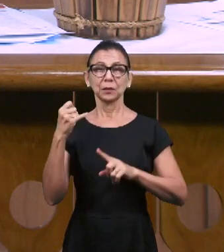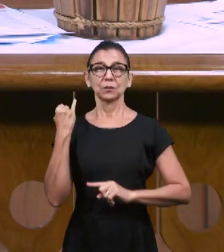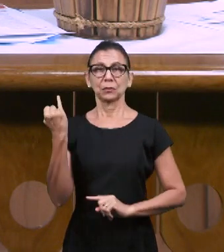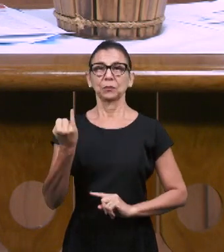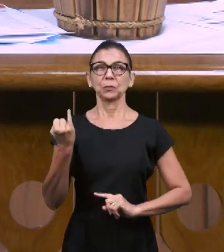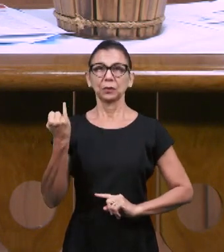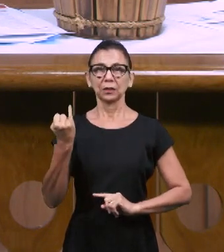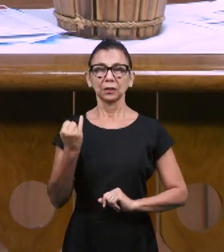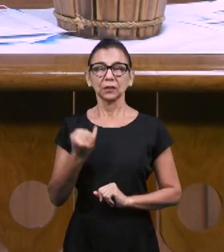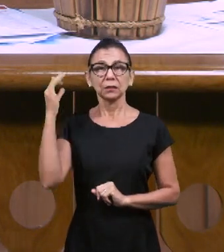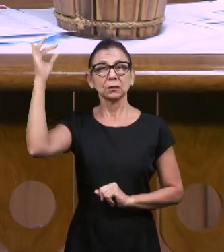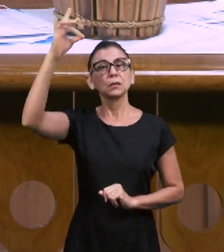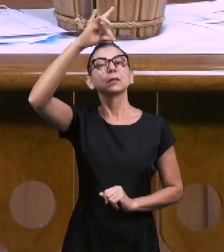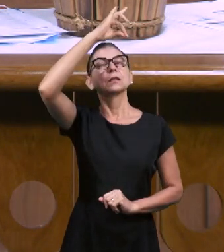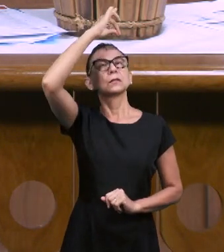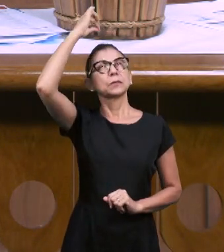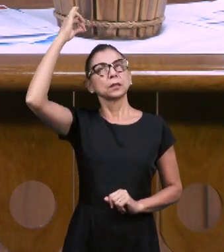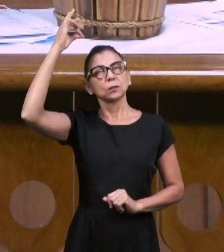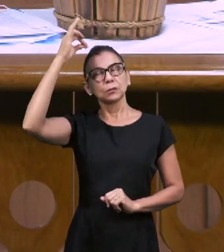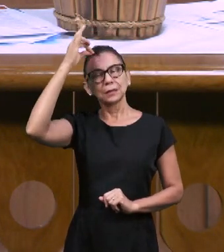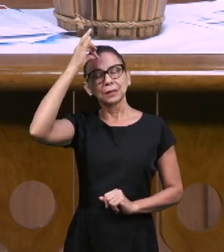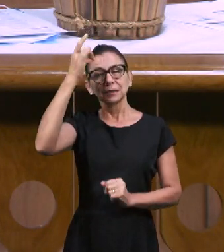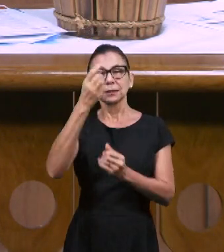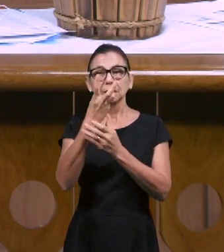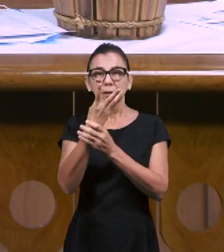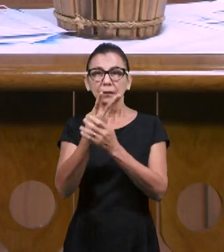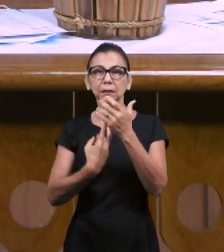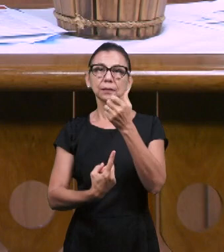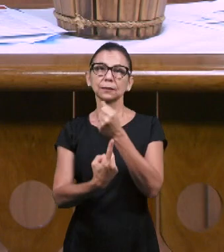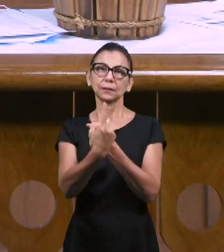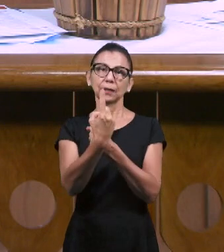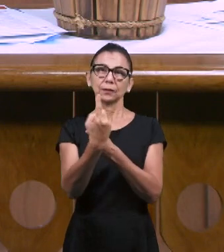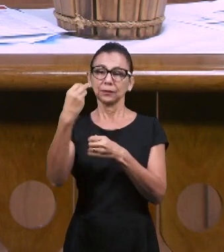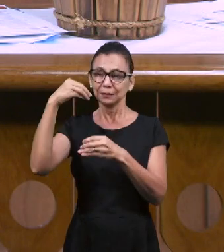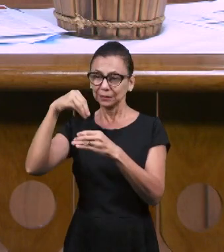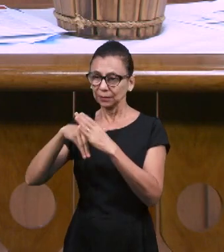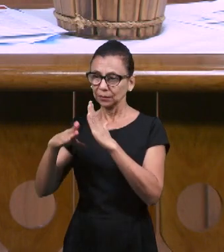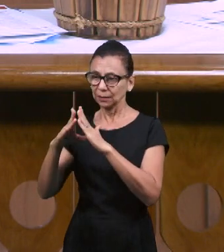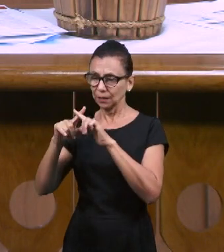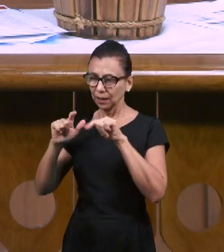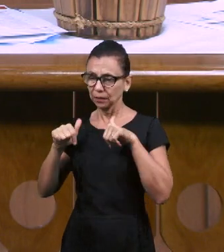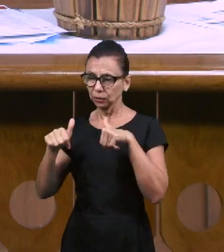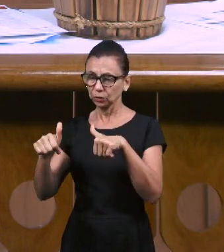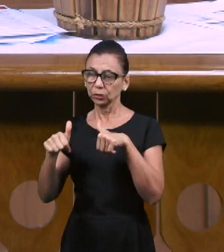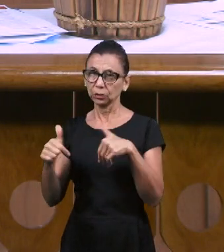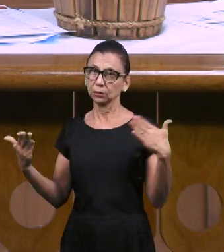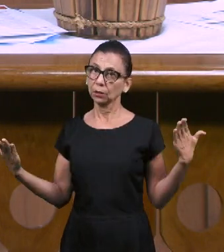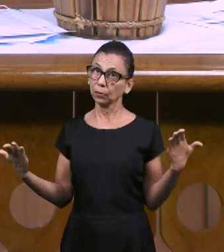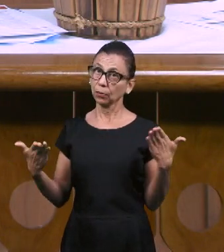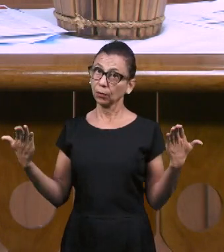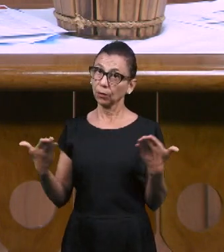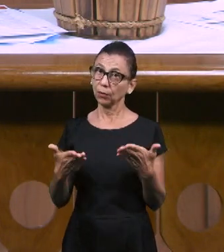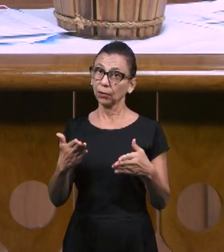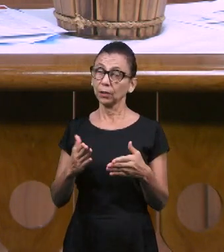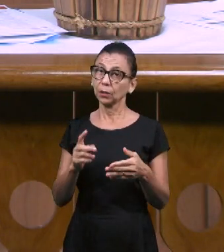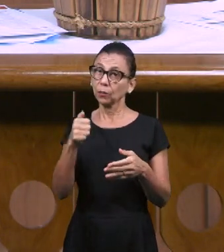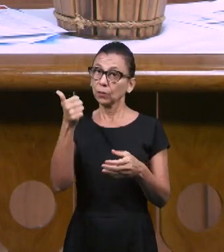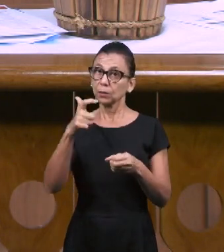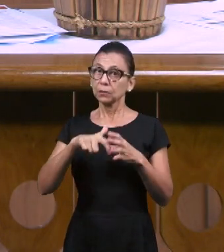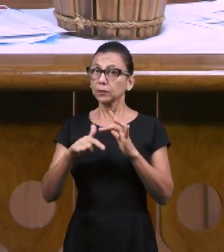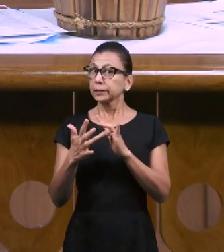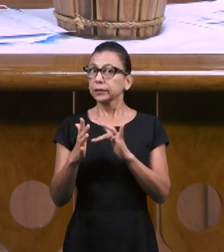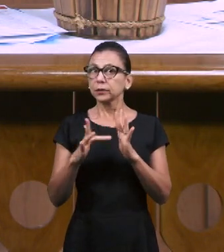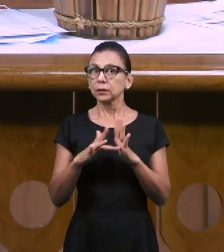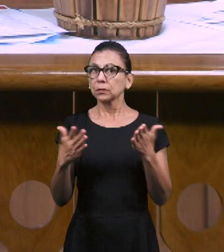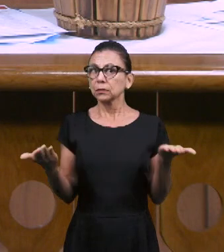le corps, c'est le Fils, le Saint-Esprit, la Trinité présente dans la vie de l'Église, dans ce monde salut. Donc, mes frères,